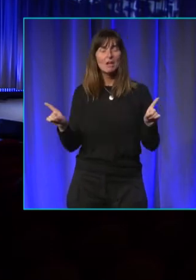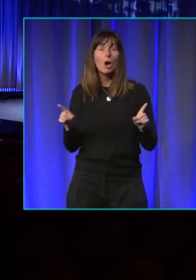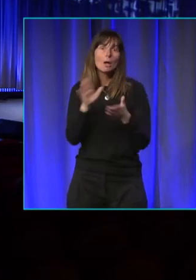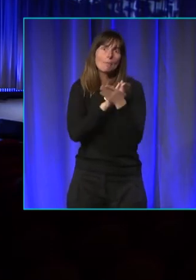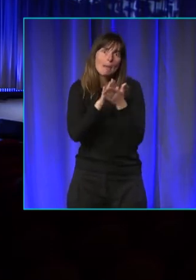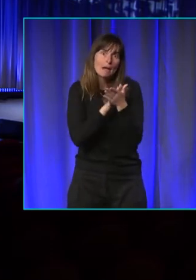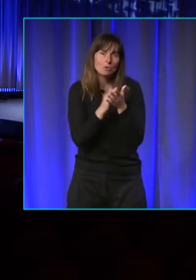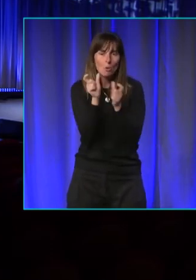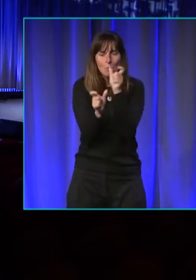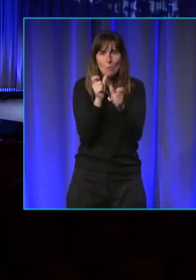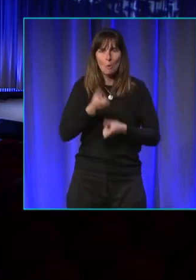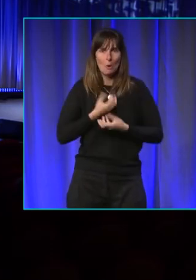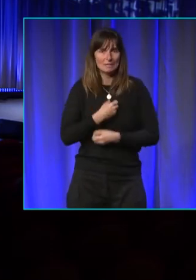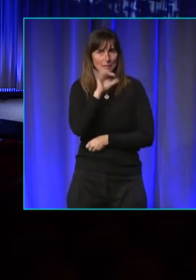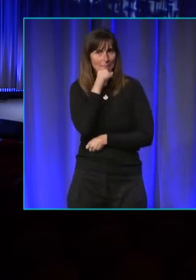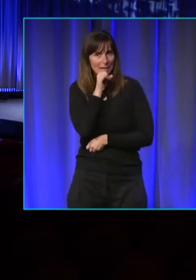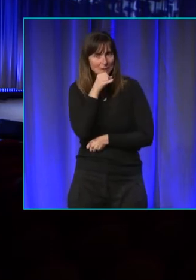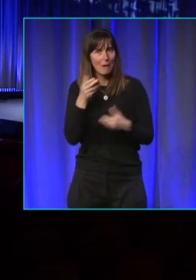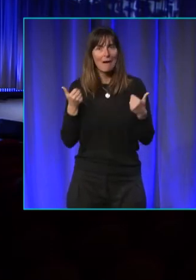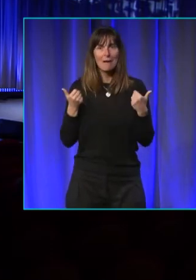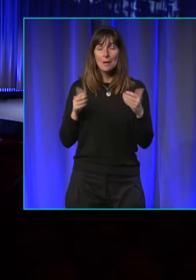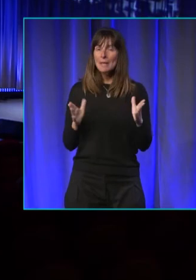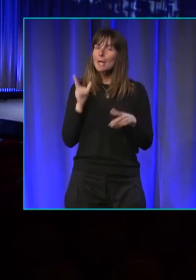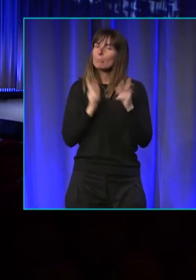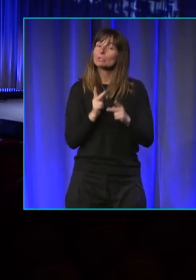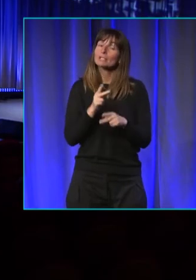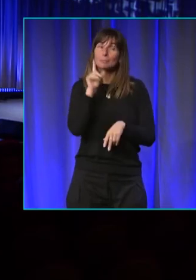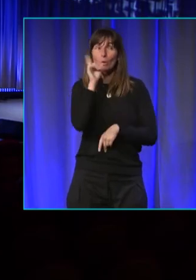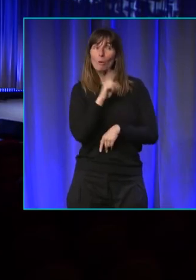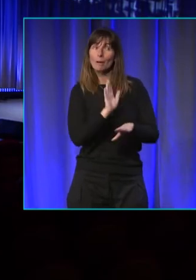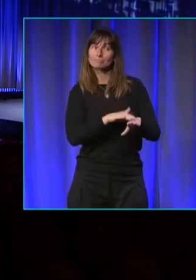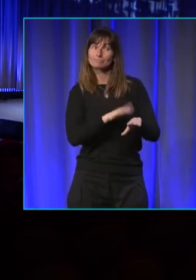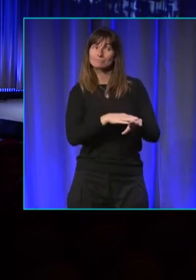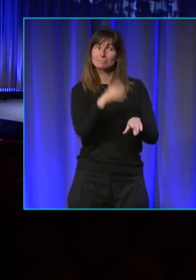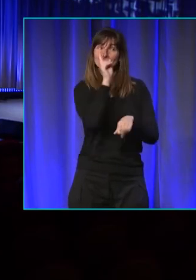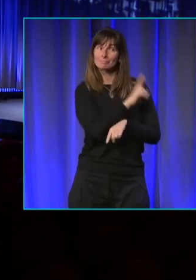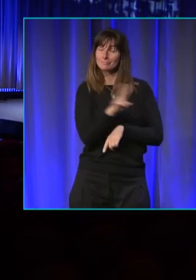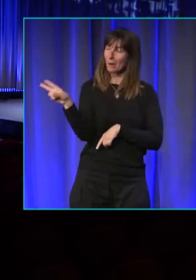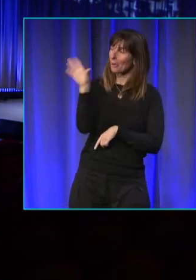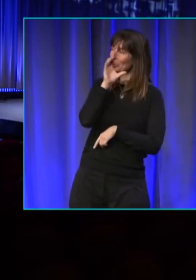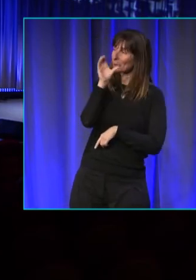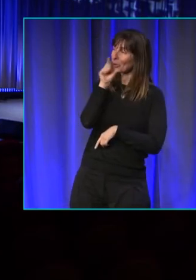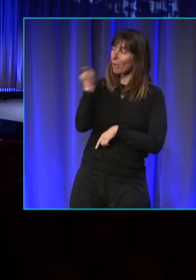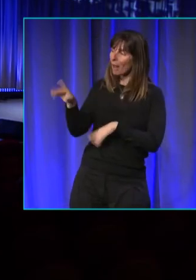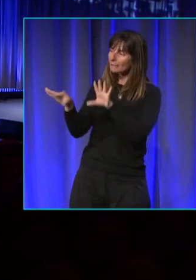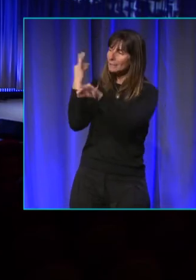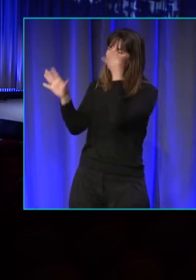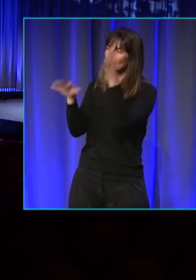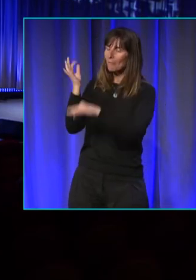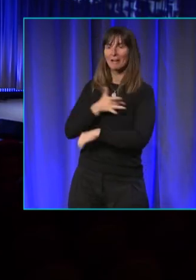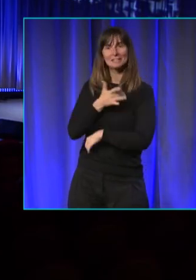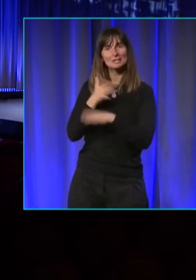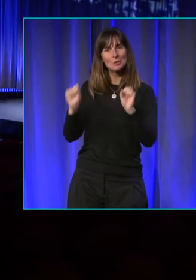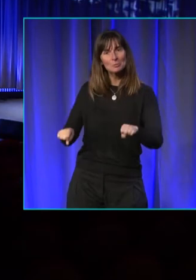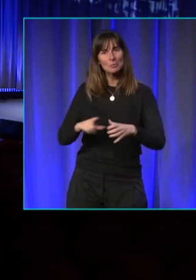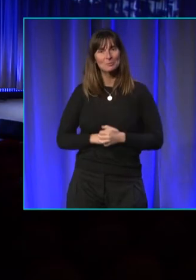exacts. Voilà, mais je pense qu'on peut peut-être aller voir aussi ailleurs comment ça se passe et ça pourrait être intéressant. Voilà.